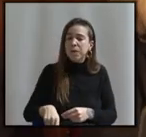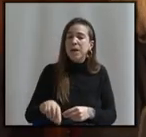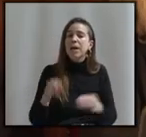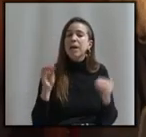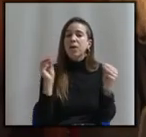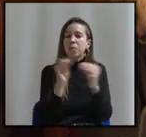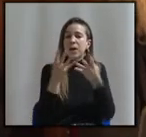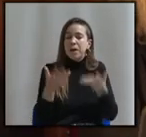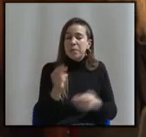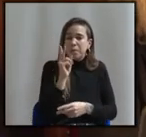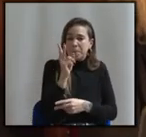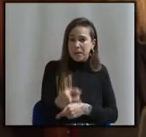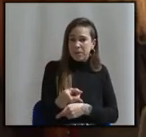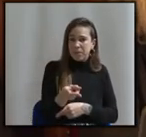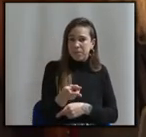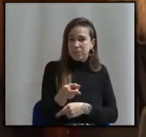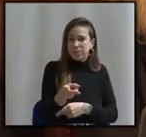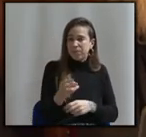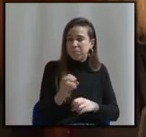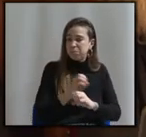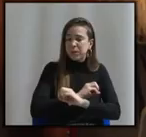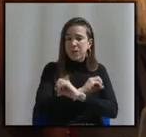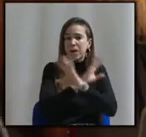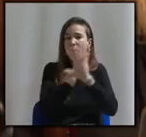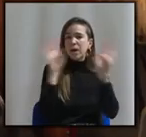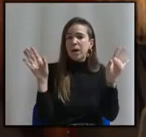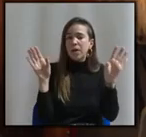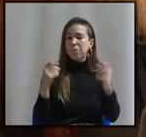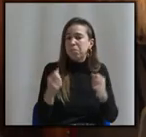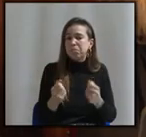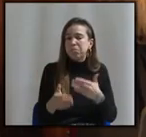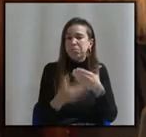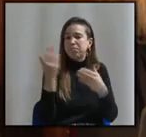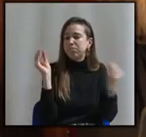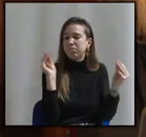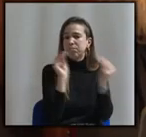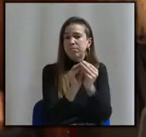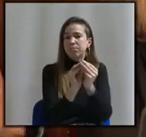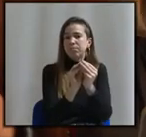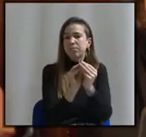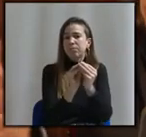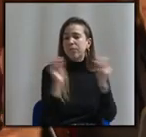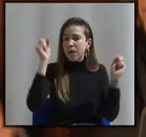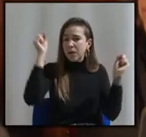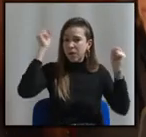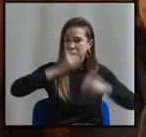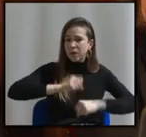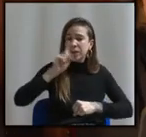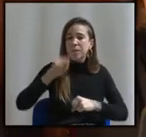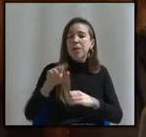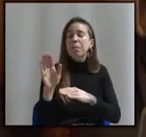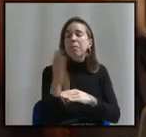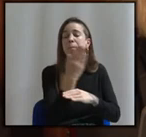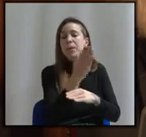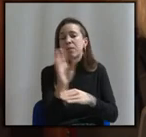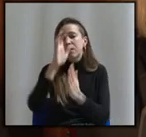amb Ara Vic ha sigut ple des del primer moment i en tot cas també el manifest que hem